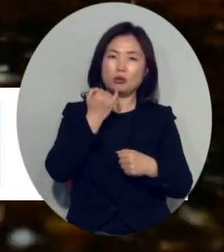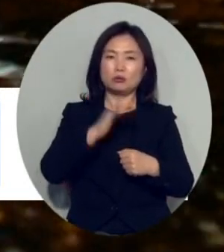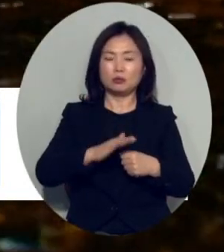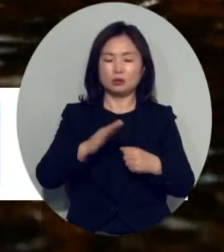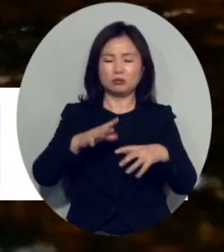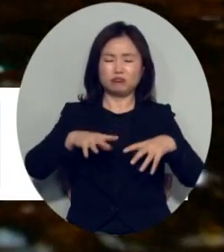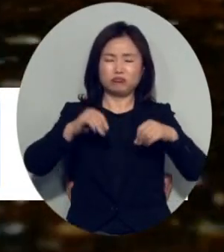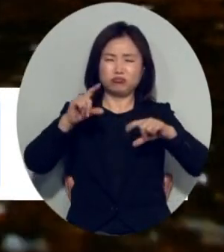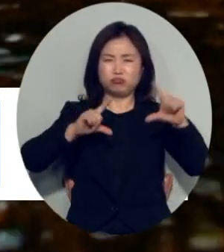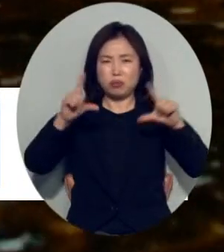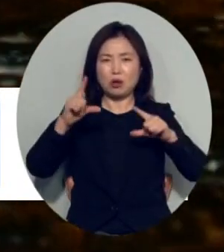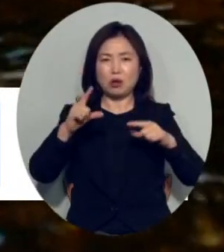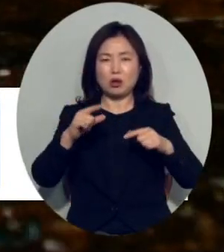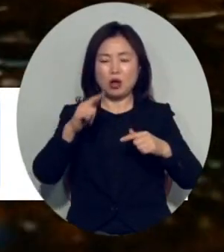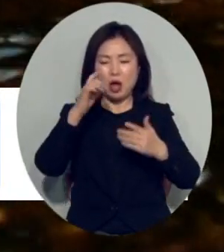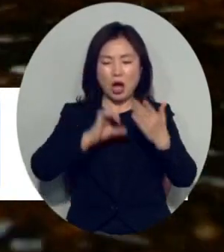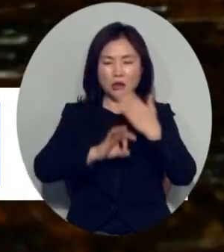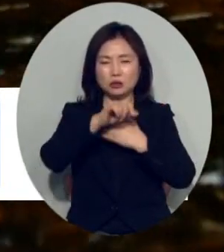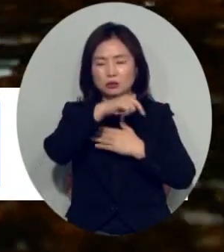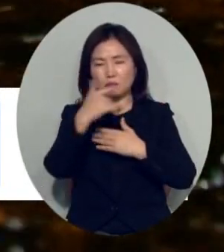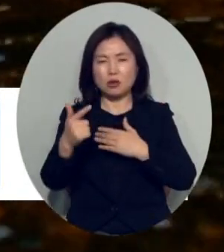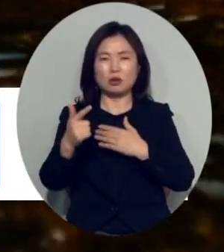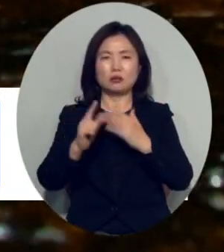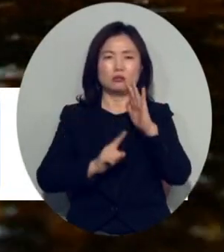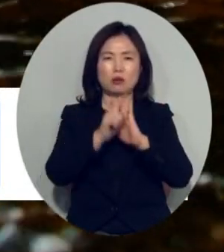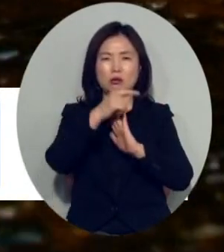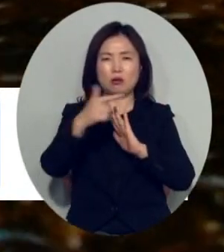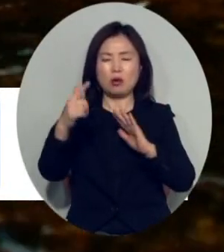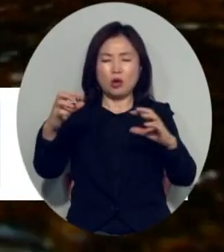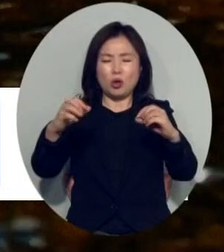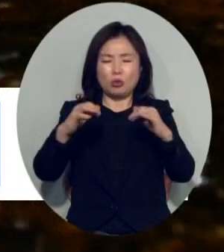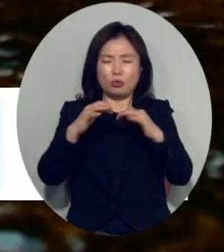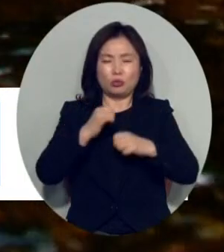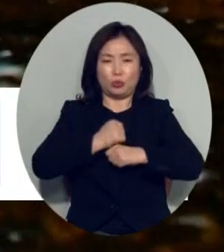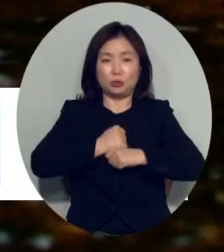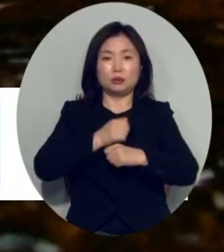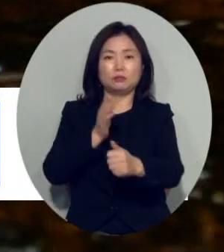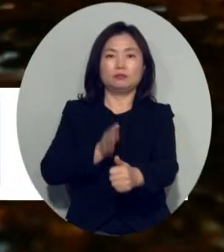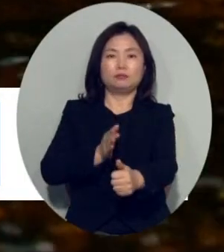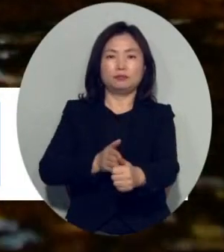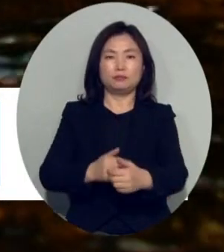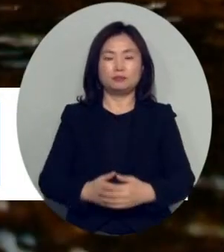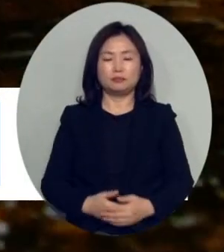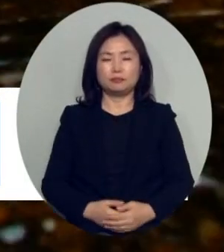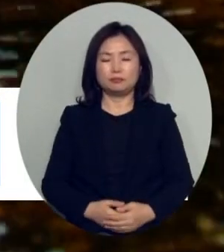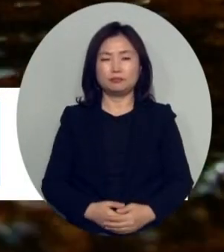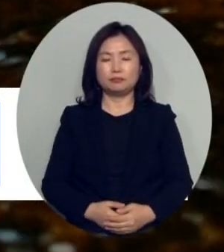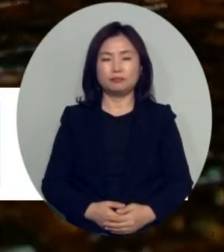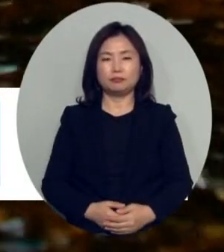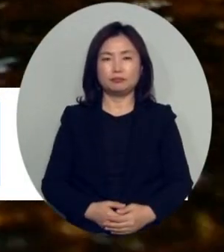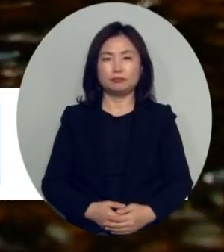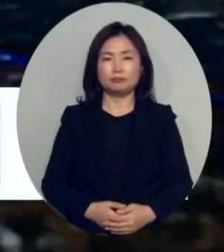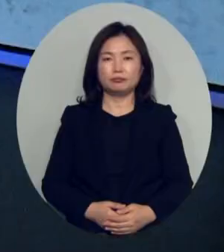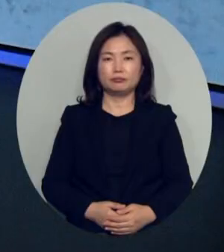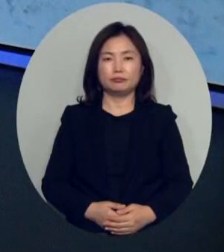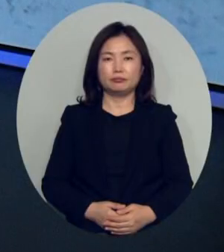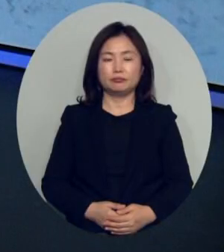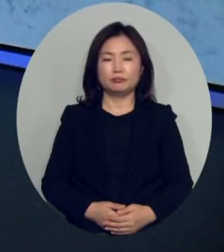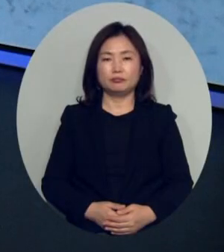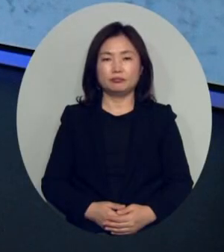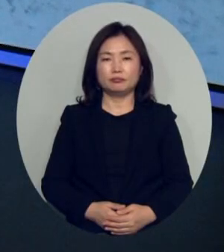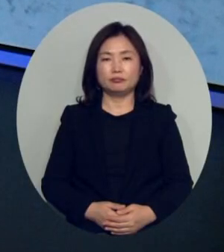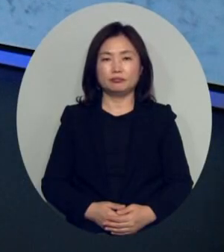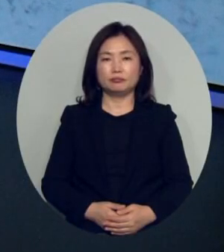싶었는데 건조한 날씨와 큰 일교차 미세먼지를 유의해야겠습니다 자세한 날씨 유화경 기상캐스터입니다